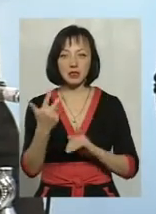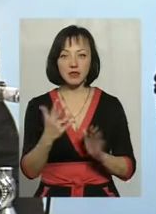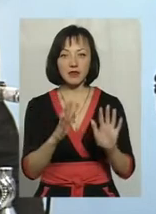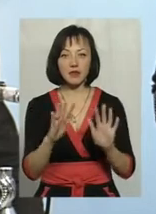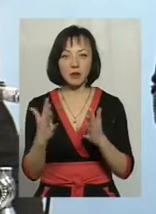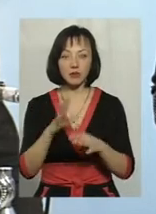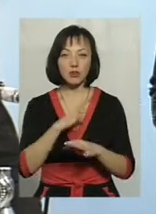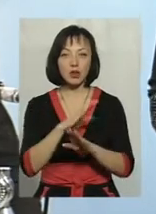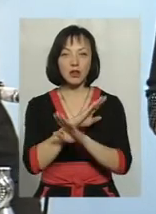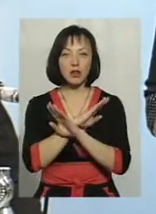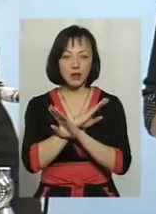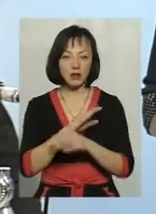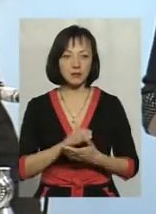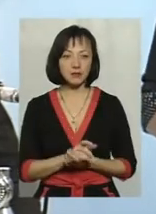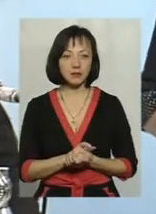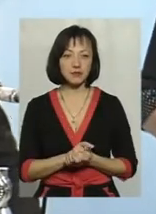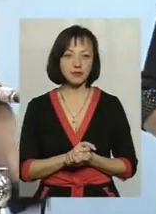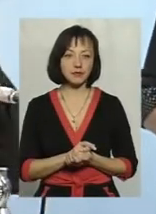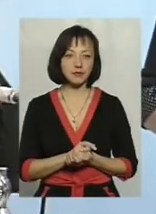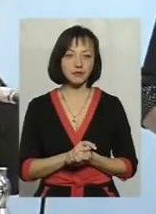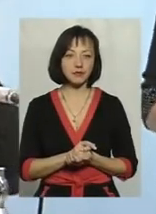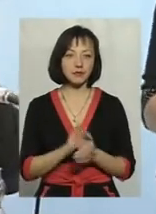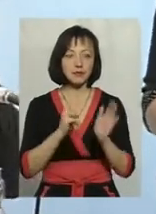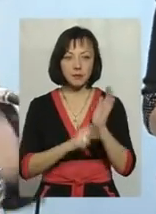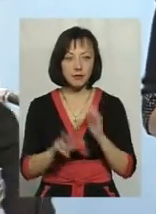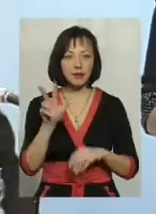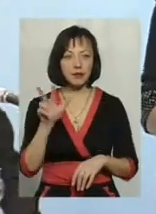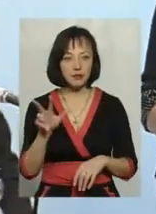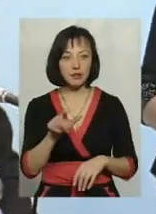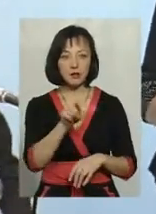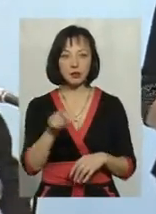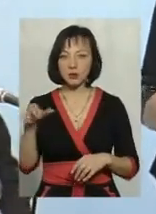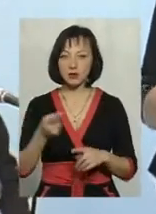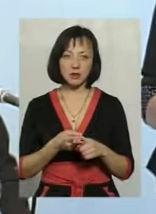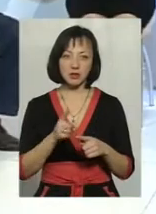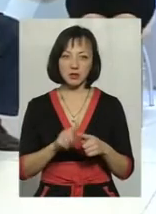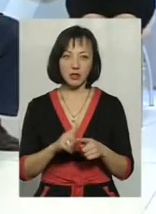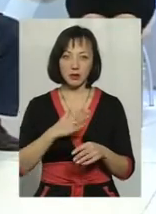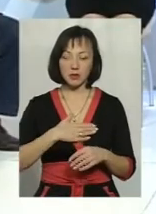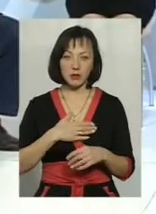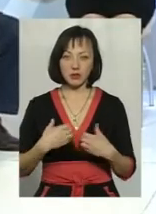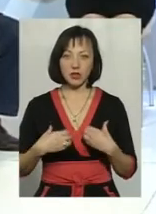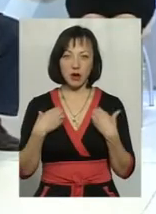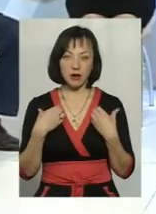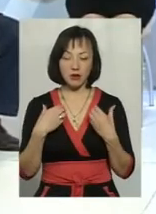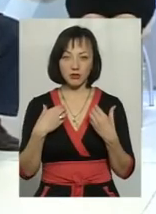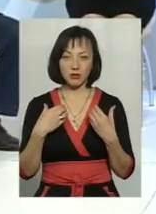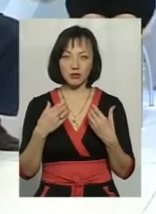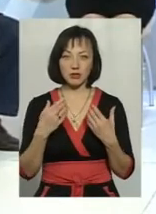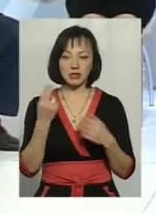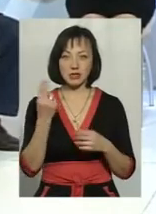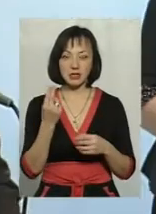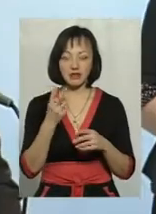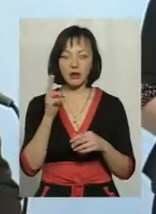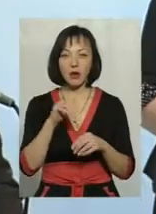випадки були літальні, коли люди померли. 73 людини. Ну, це, як на мене, жахаюча сума.